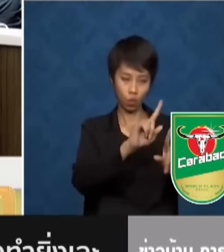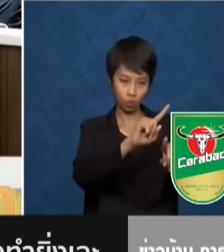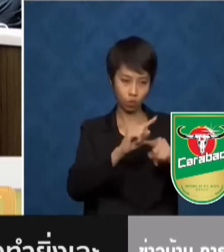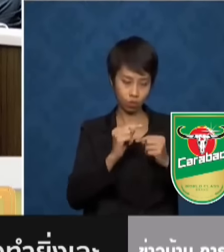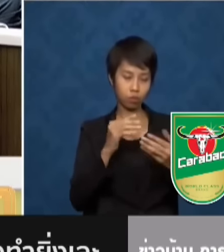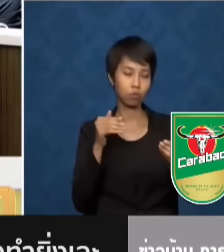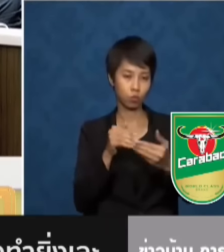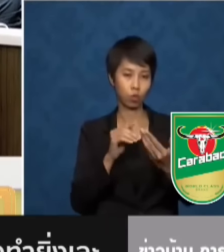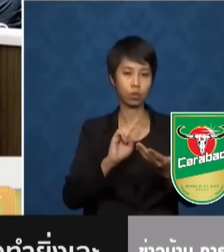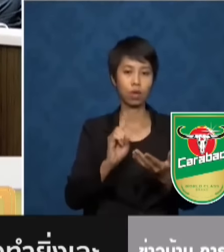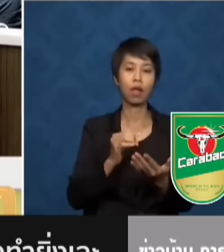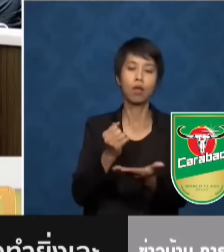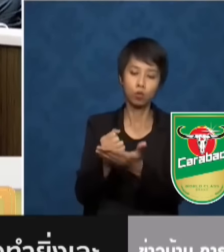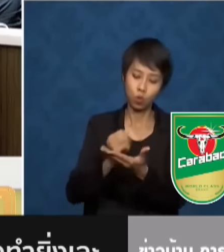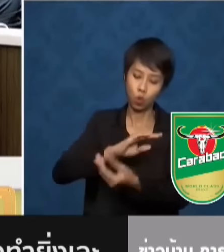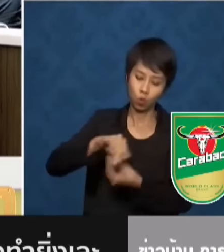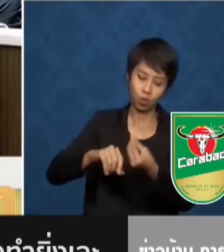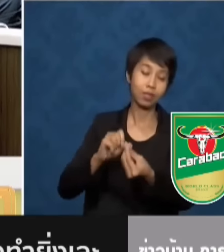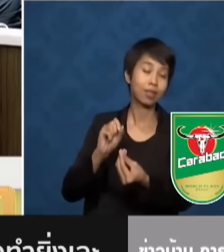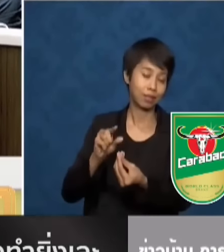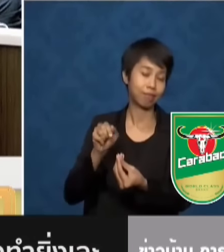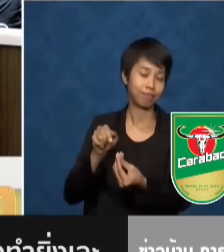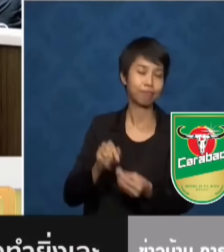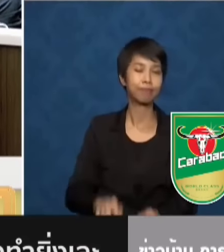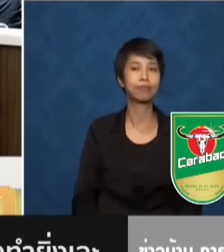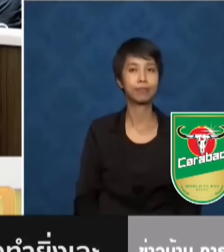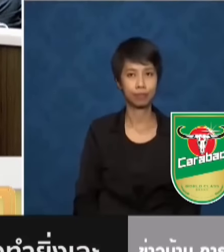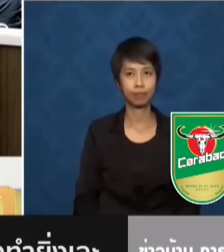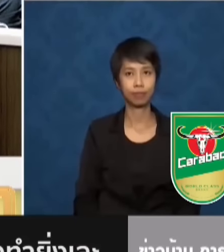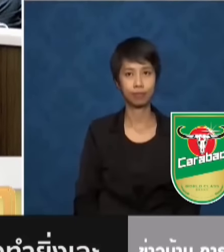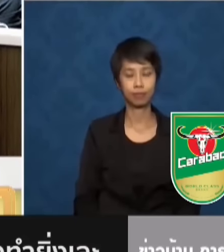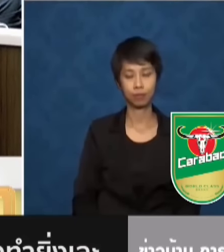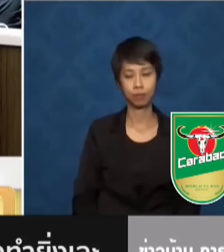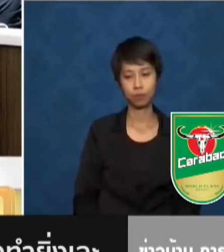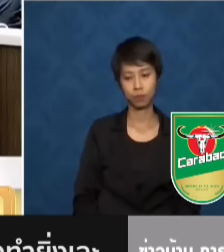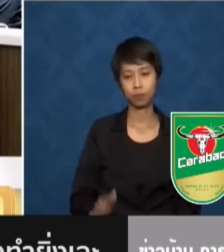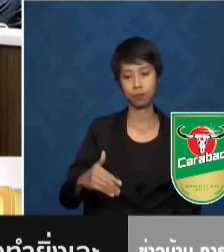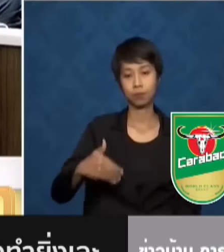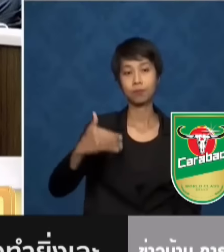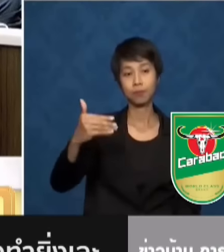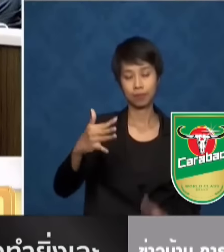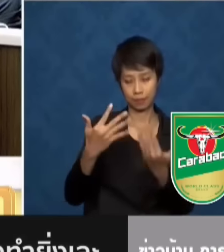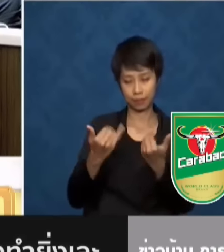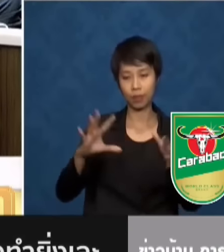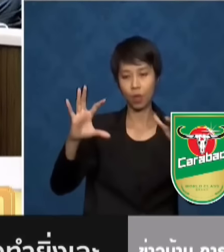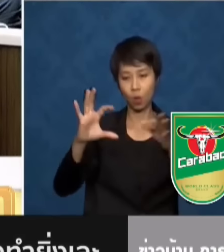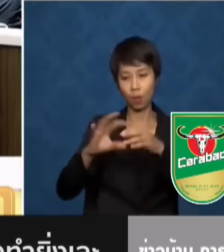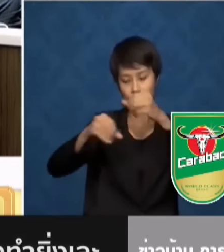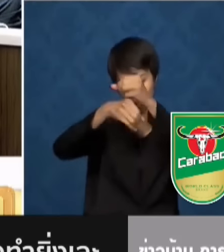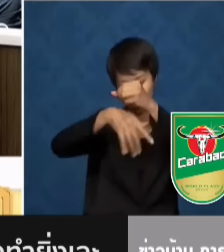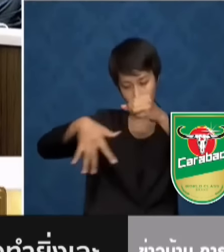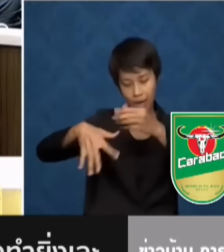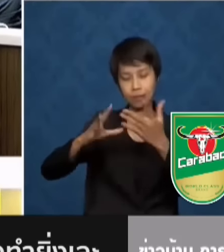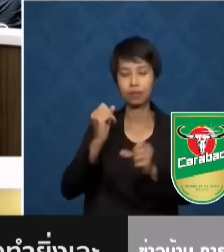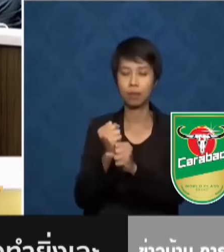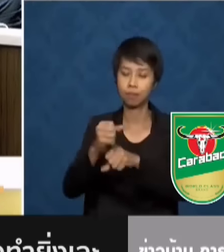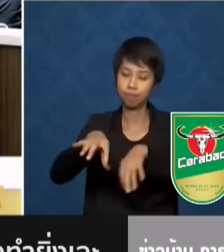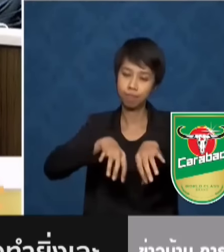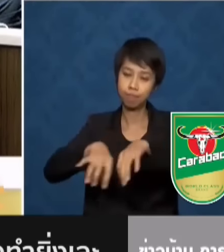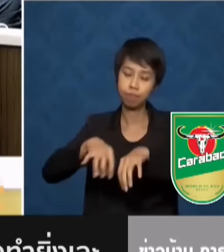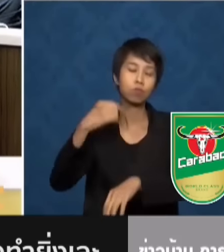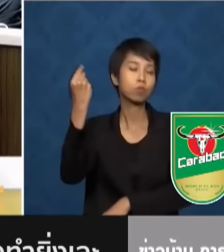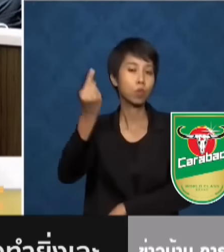อยๆนะฮะแล้วคุณหมายก็เสนอบอกตัวเองคิดว่ารัฐบาลควรจะแบ่งงบ68มาทำโครงการวอลเล็ตเยอะกว่านี้และคิดว่าควรมีการเก็บภาษีเ